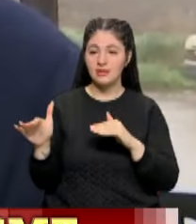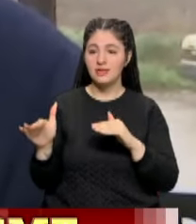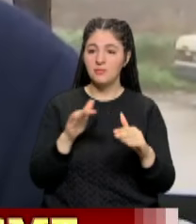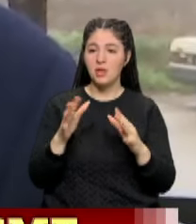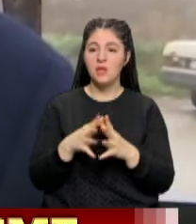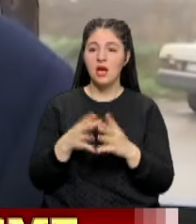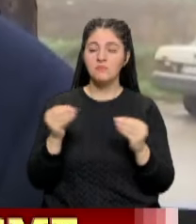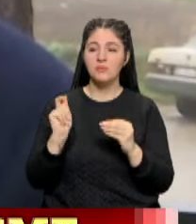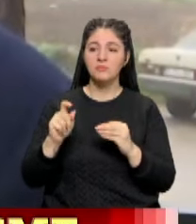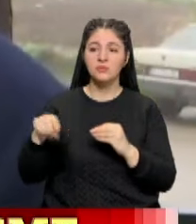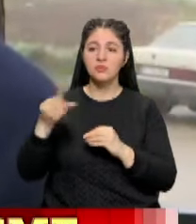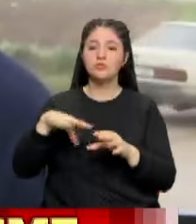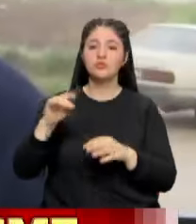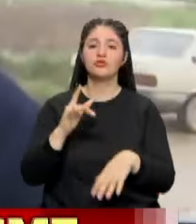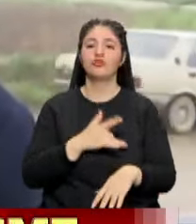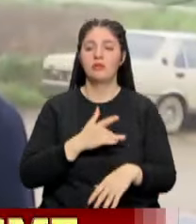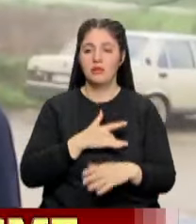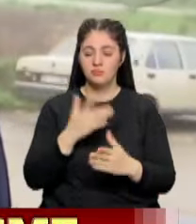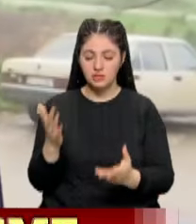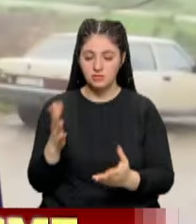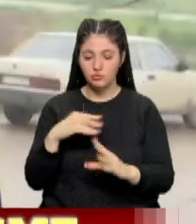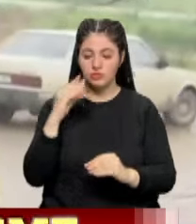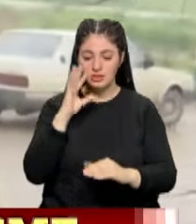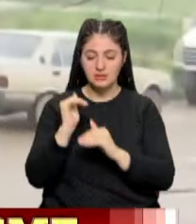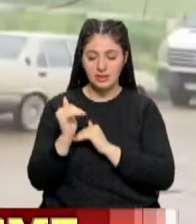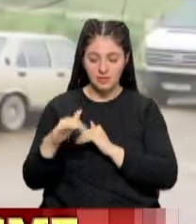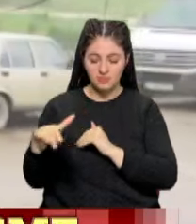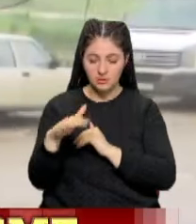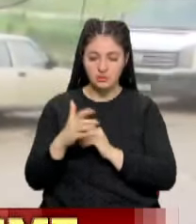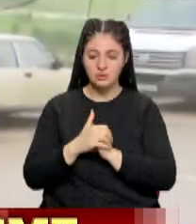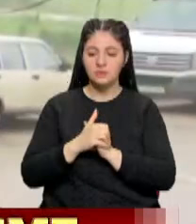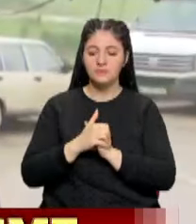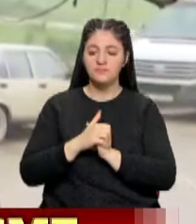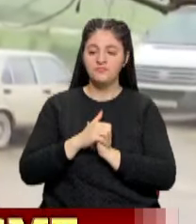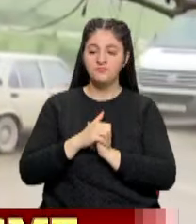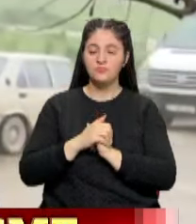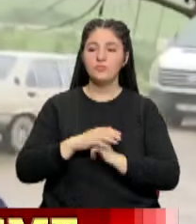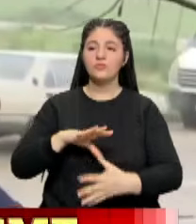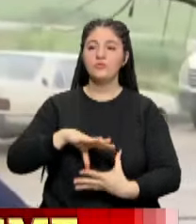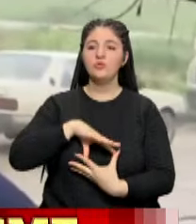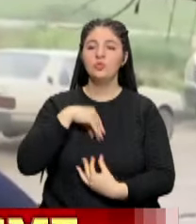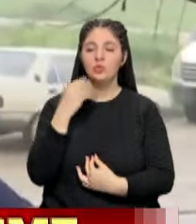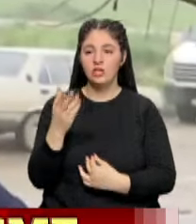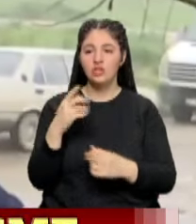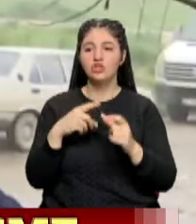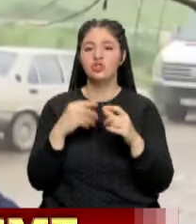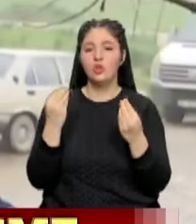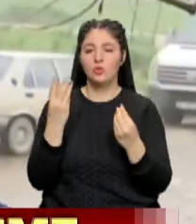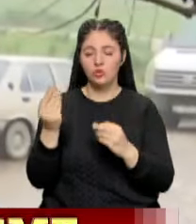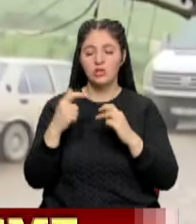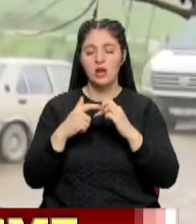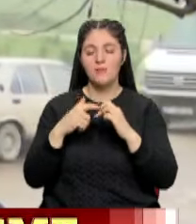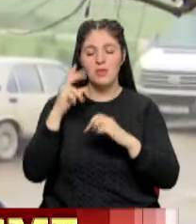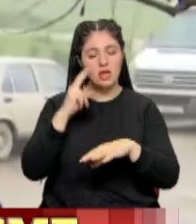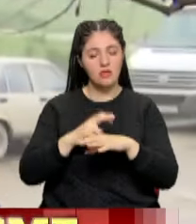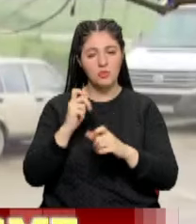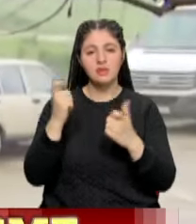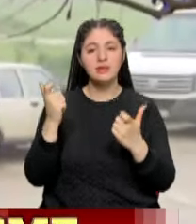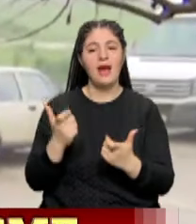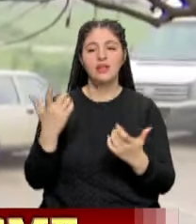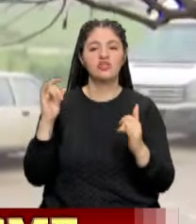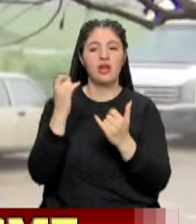depremde kaybettiğimiz bütün canlarımızın, bütün insanlarımızın ruhları şad olsun, rahmetle anıyoruz,